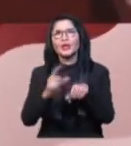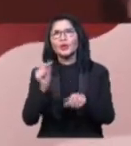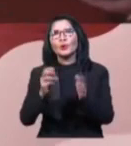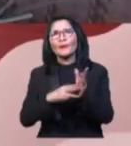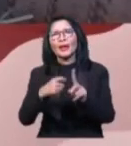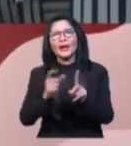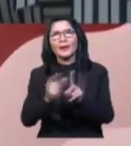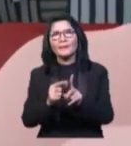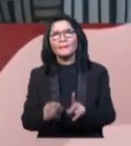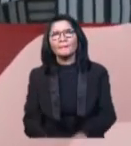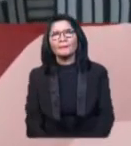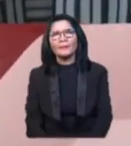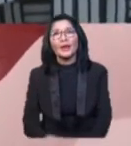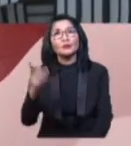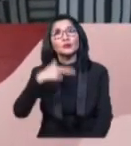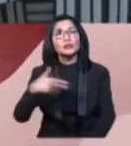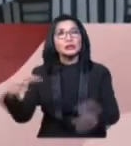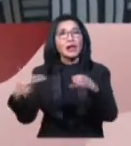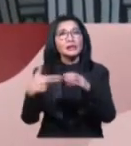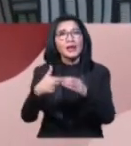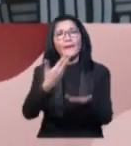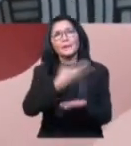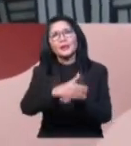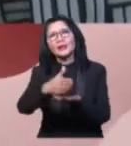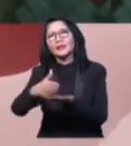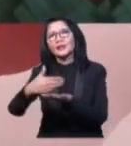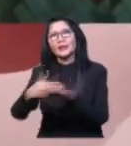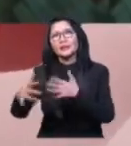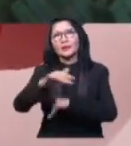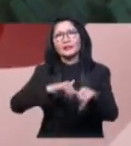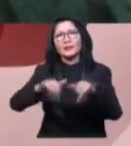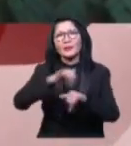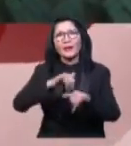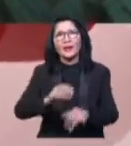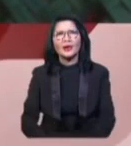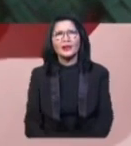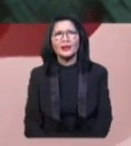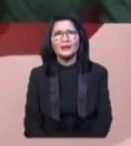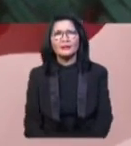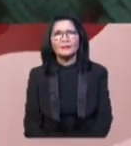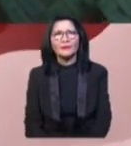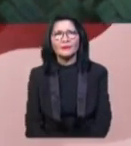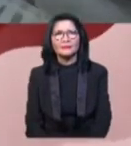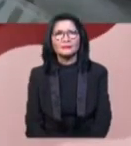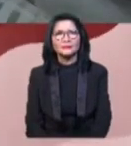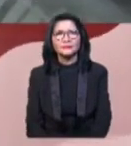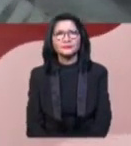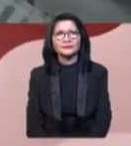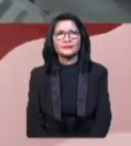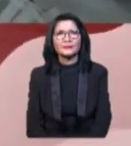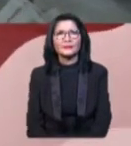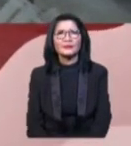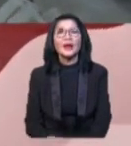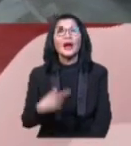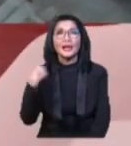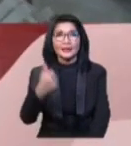melakukan video Zoom saat itu, kita sharing bersama Smesco saat itu, akhirnya kita menggalangkan bersama